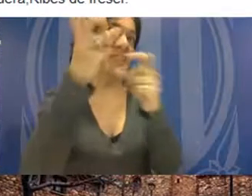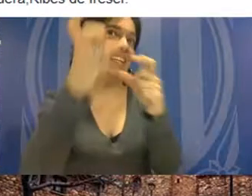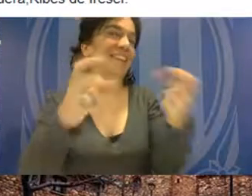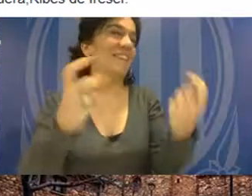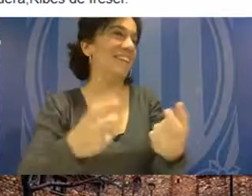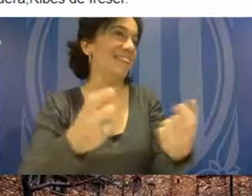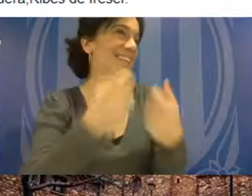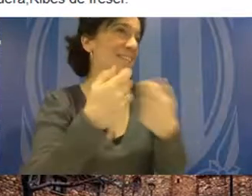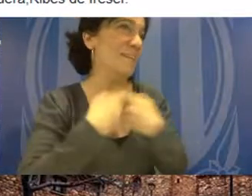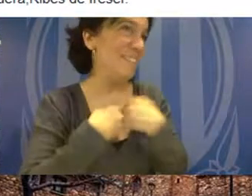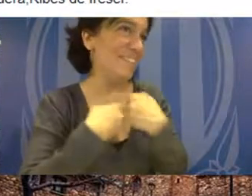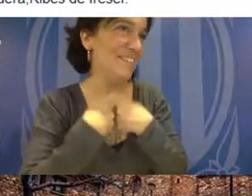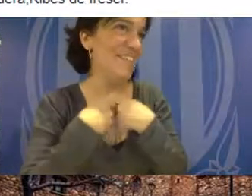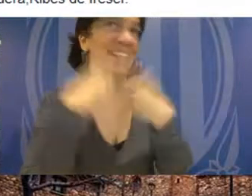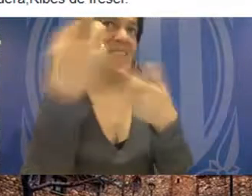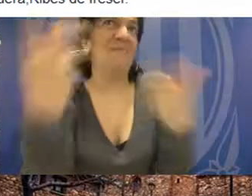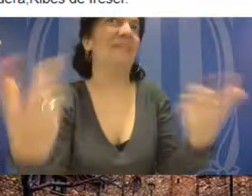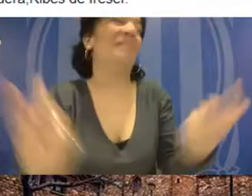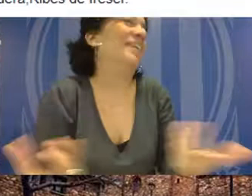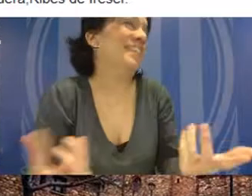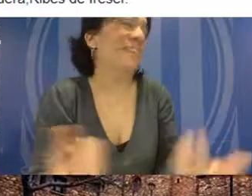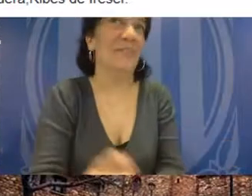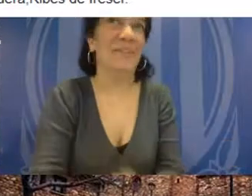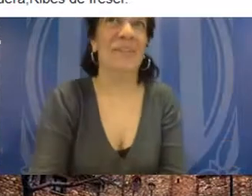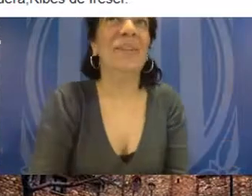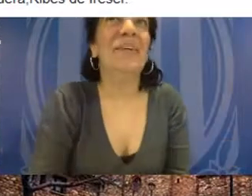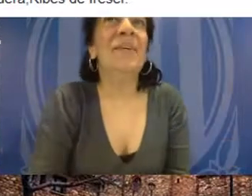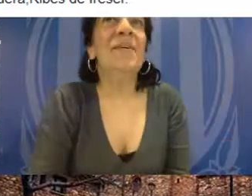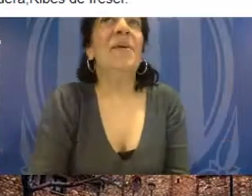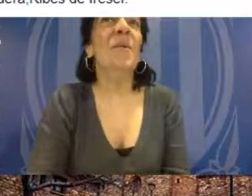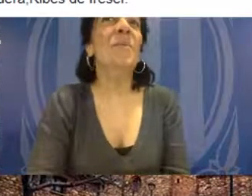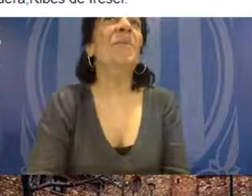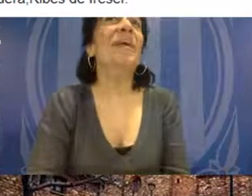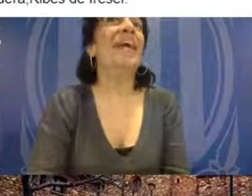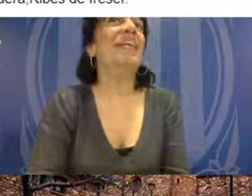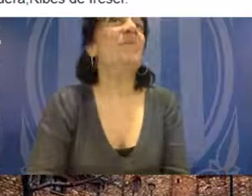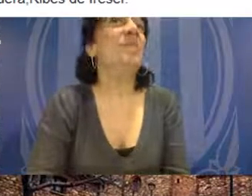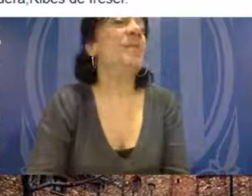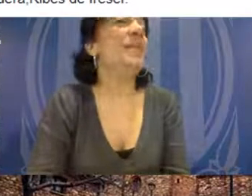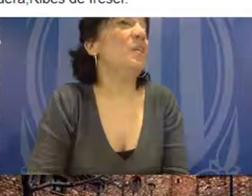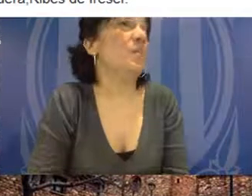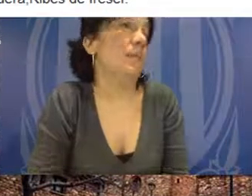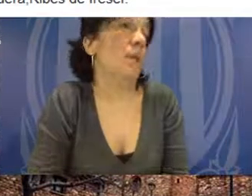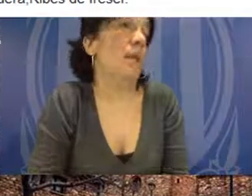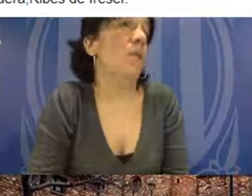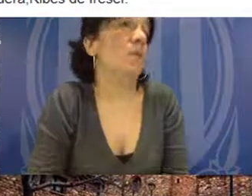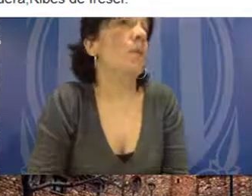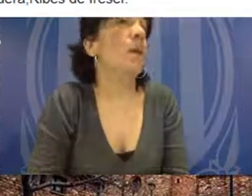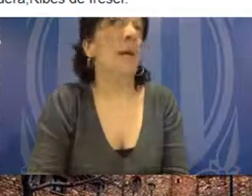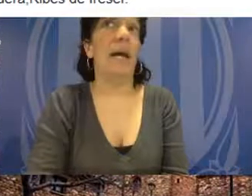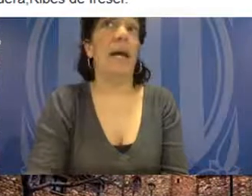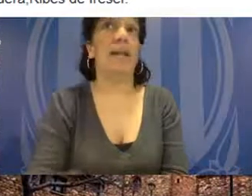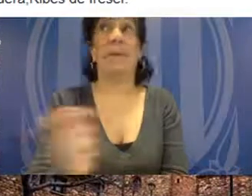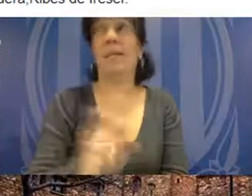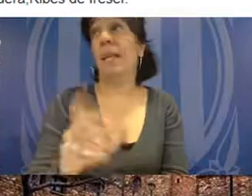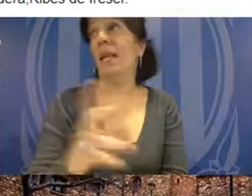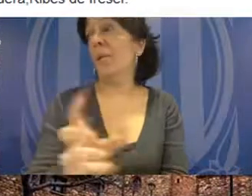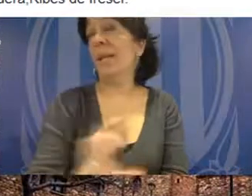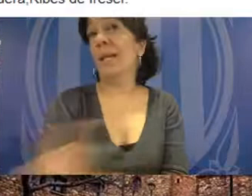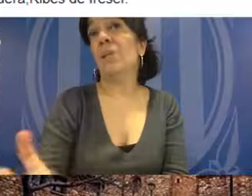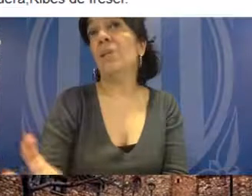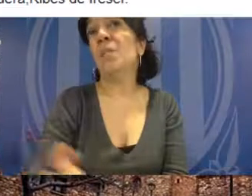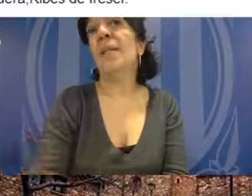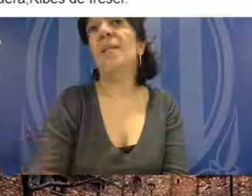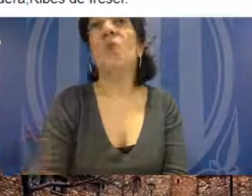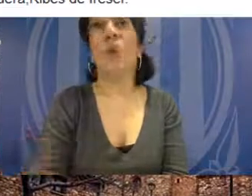no tinc la qualitat d'imatge jo directament per fer aquesta foto. Com publicar Catalunya Experience? Mencionant-nos a través de l'arroba